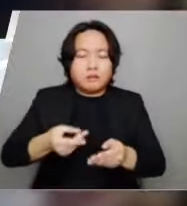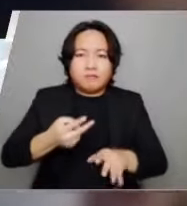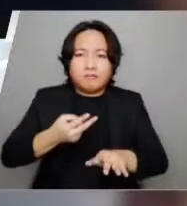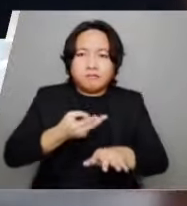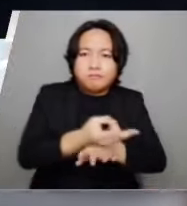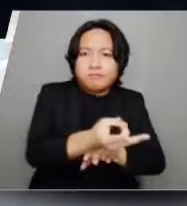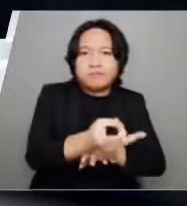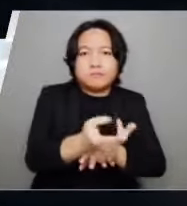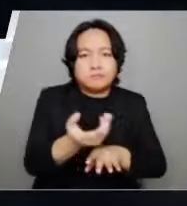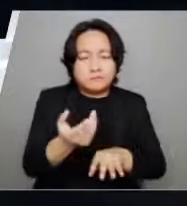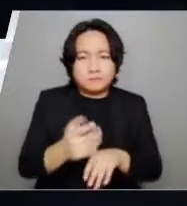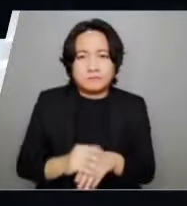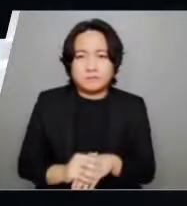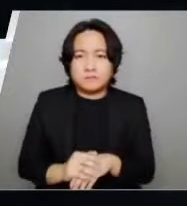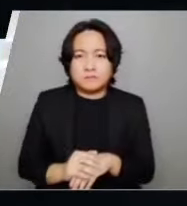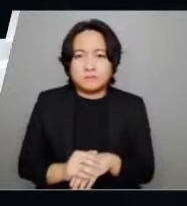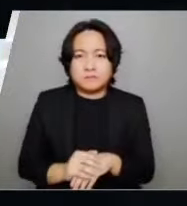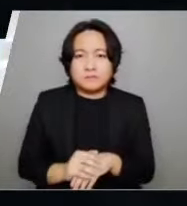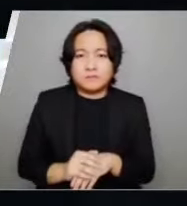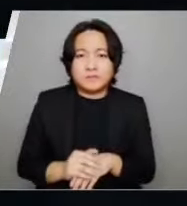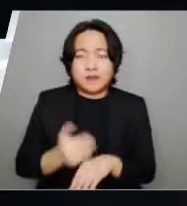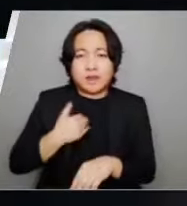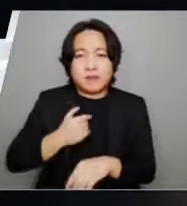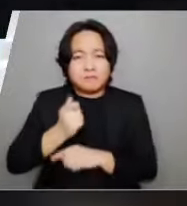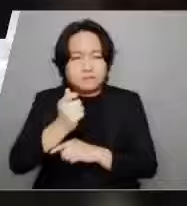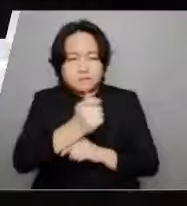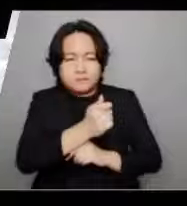Nakuhanan din niya ng isang commuter na pauwi sa trabaho.